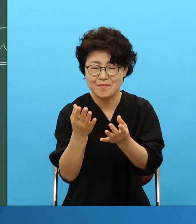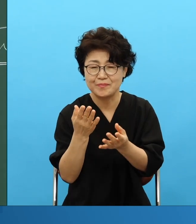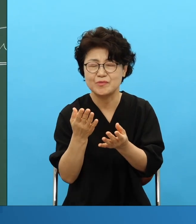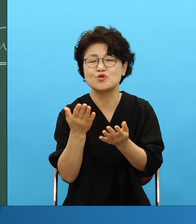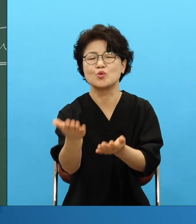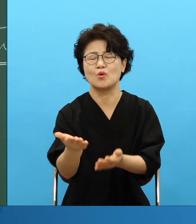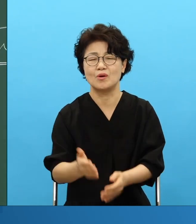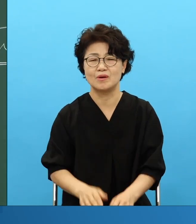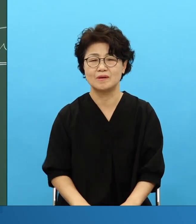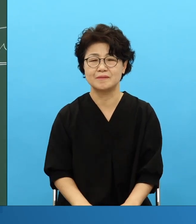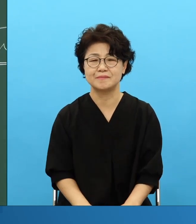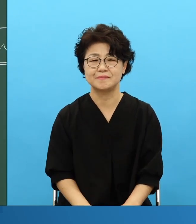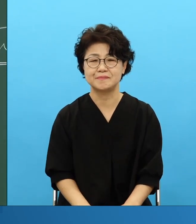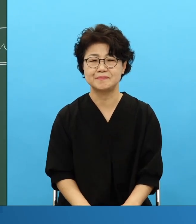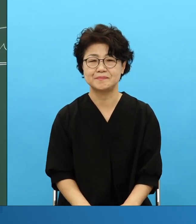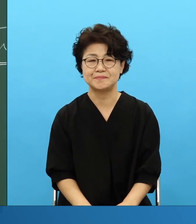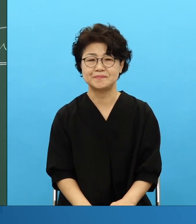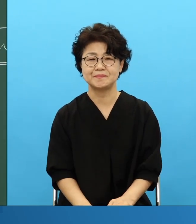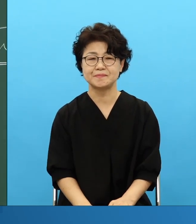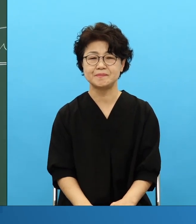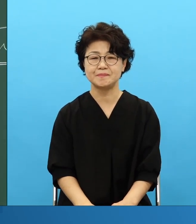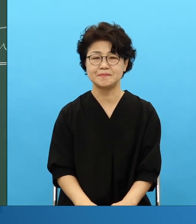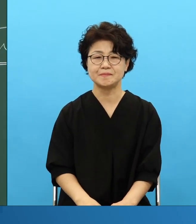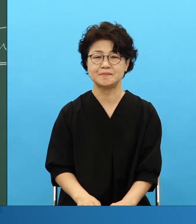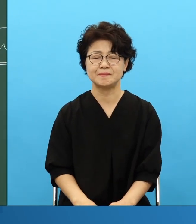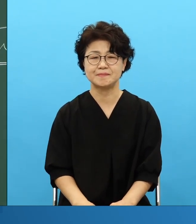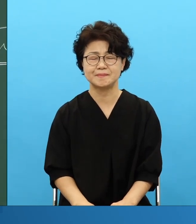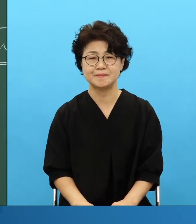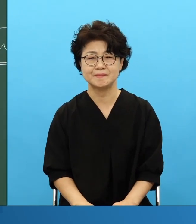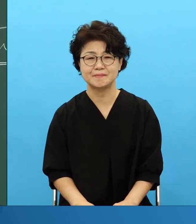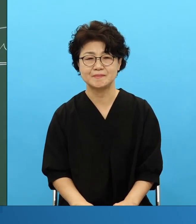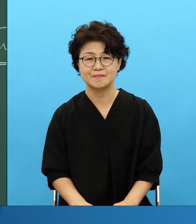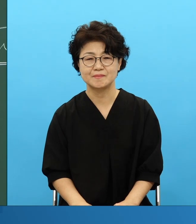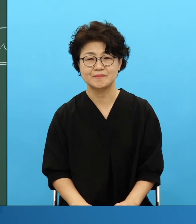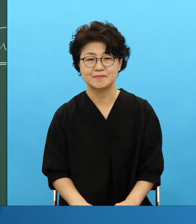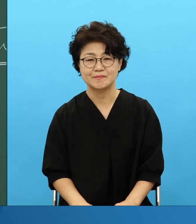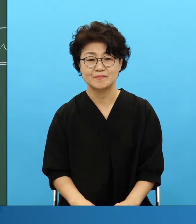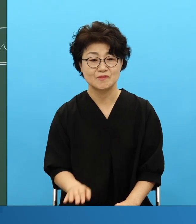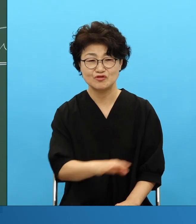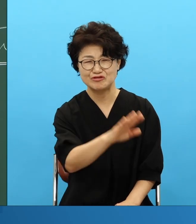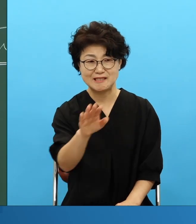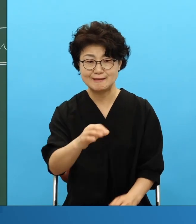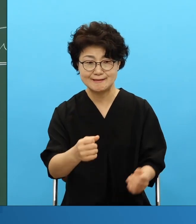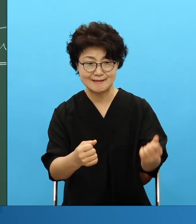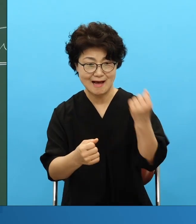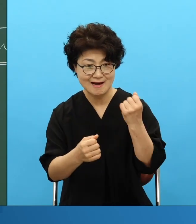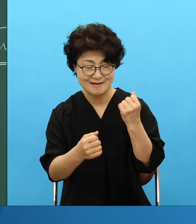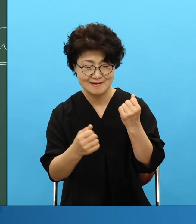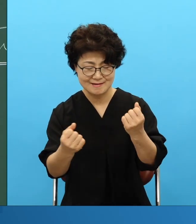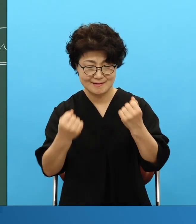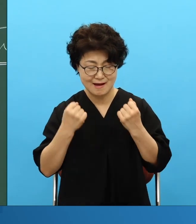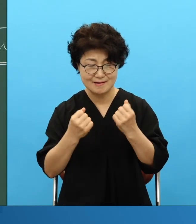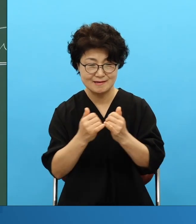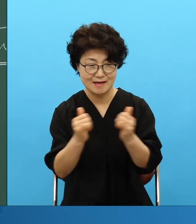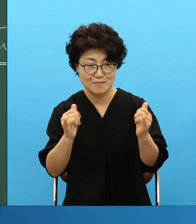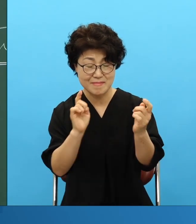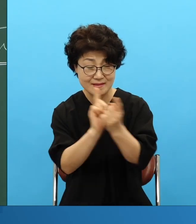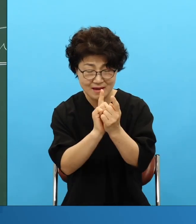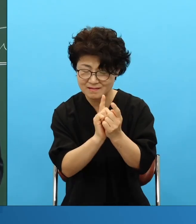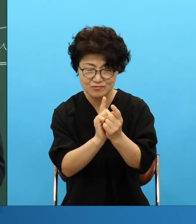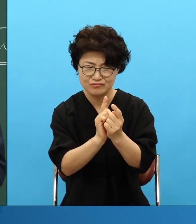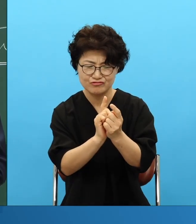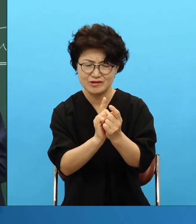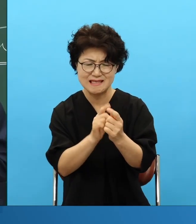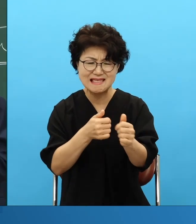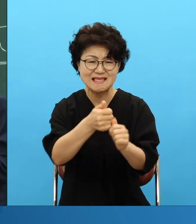강한 사람이 뭐 때문에 그러겠습니까? 안 될 것 같으니까 자꾸 혼란을 주고 거짓말하고 이렇게 하는 거예요. For example, when you're fighting somebody, why would